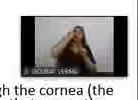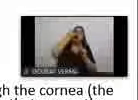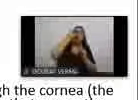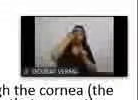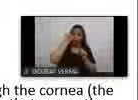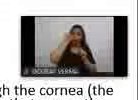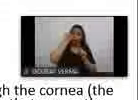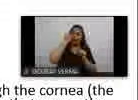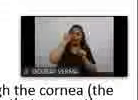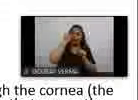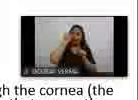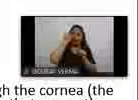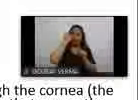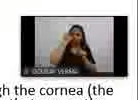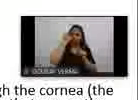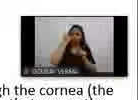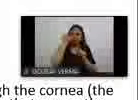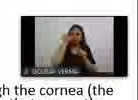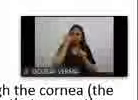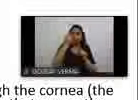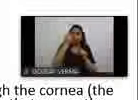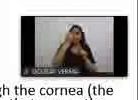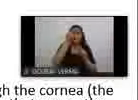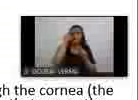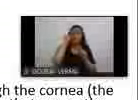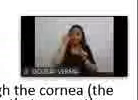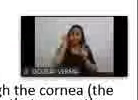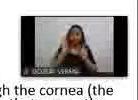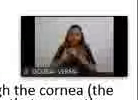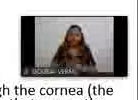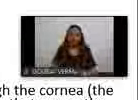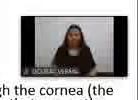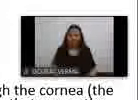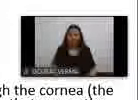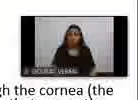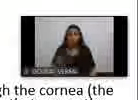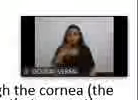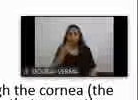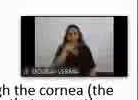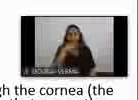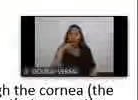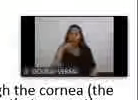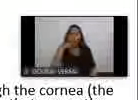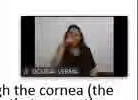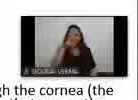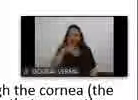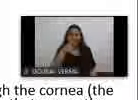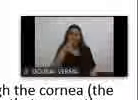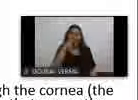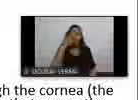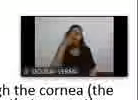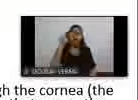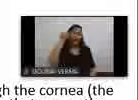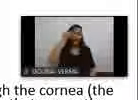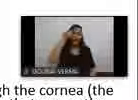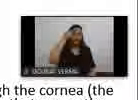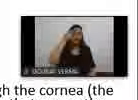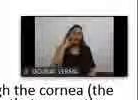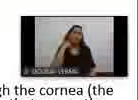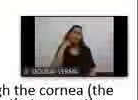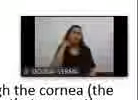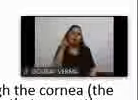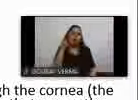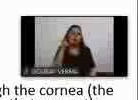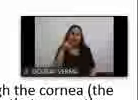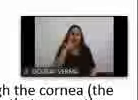pupil mein ja rahe hai, usko आयरिस जो कलर्ड पार्ट है आई आंख के अंदर, वो उसको कंट्रोल करता है.